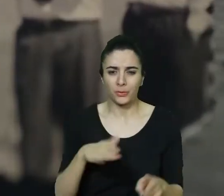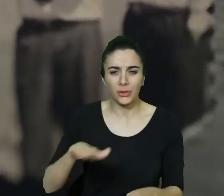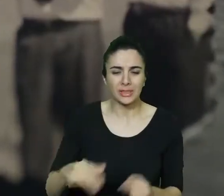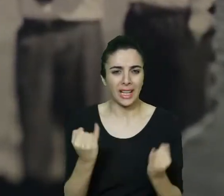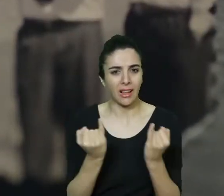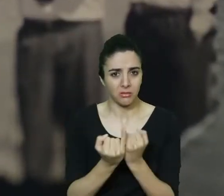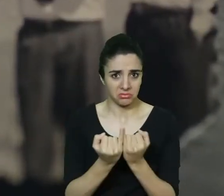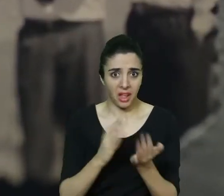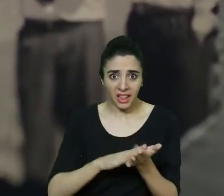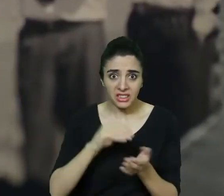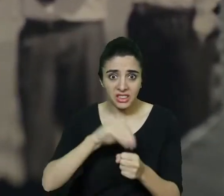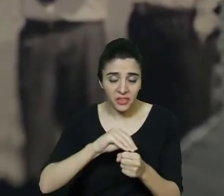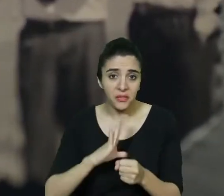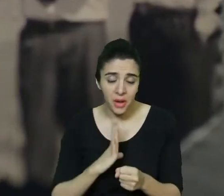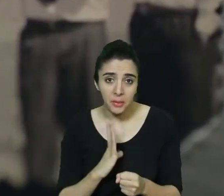kardeşin avucunda mı?